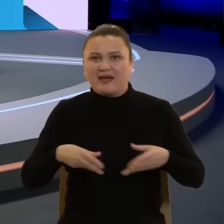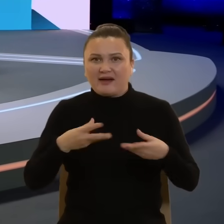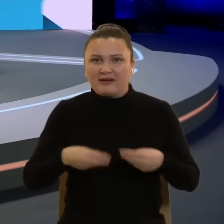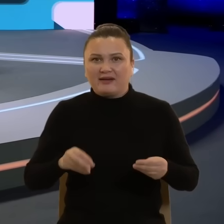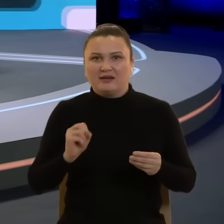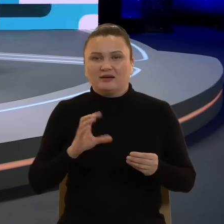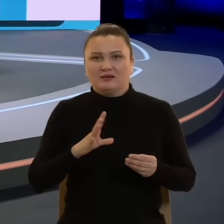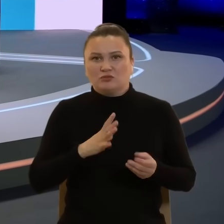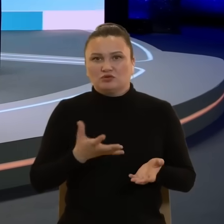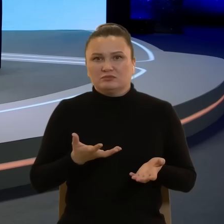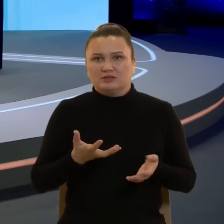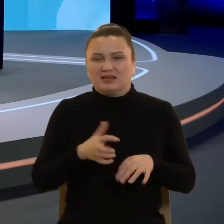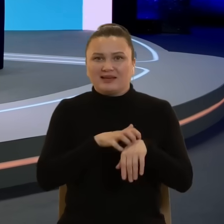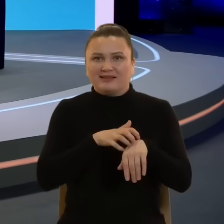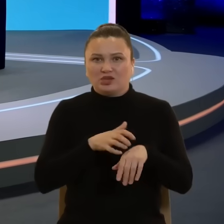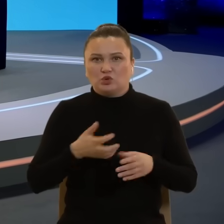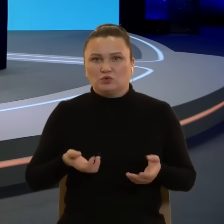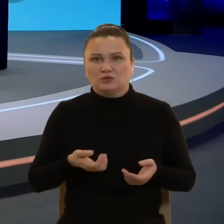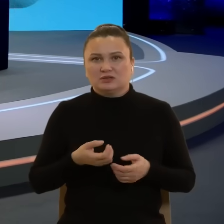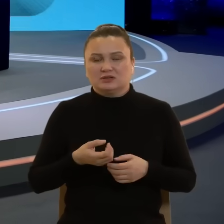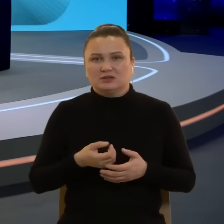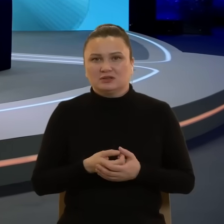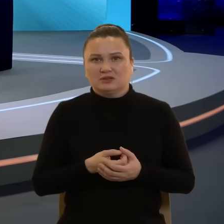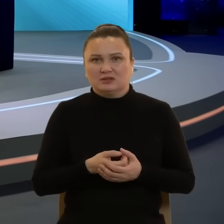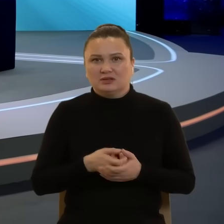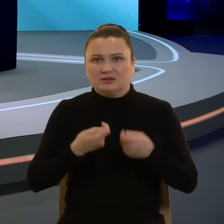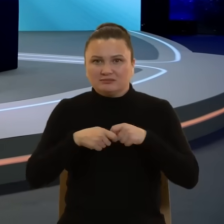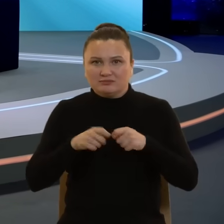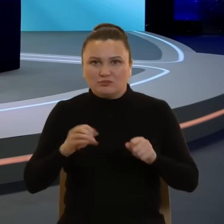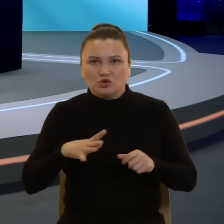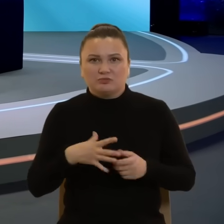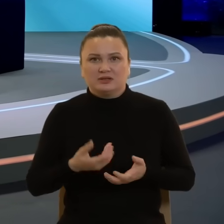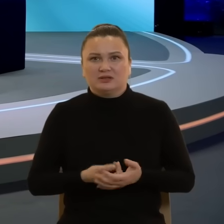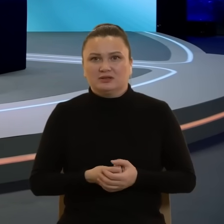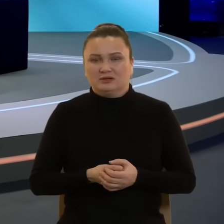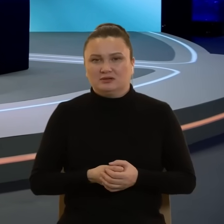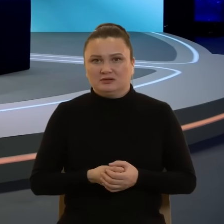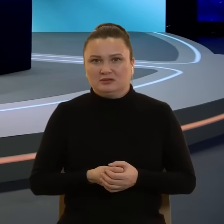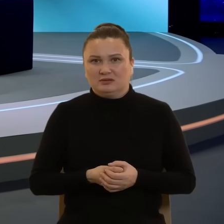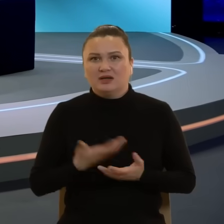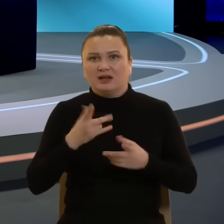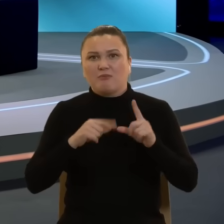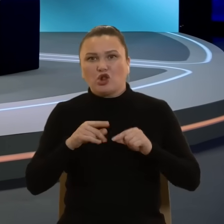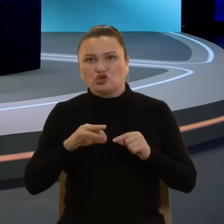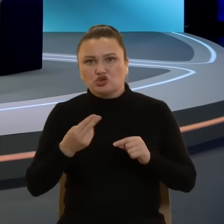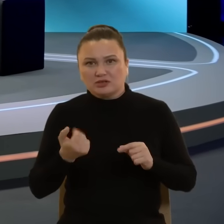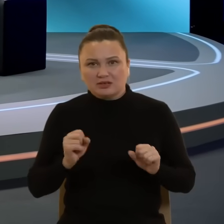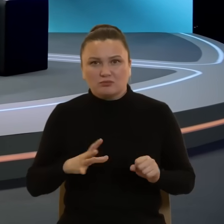например, кандидоз, если речь идет уже не о бактериях, например, а о микромицетах. Или молочниц.